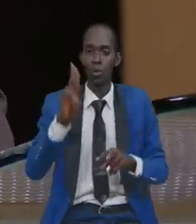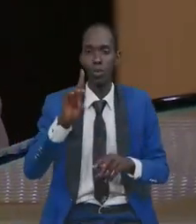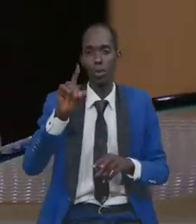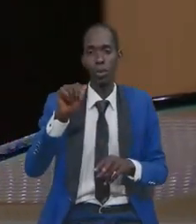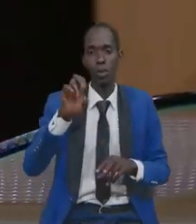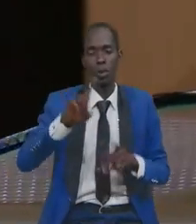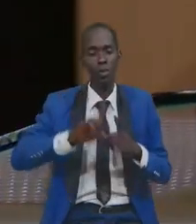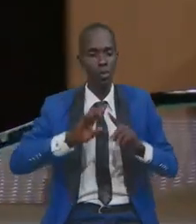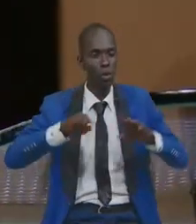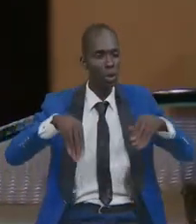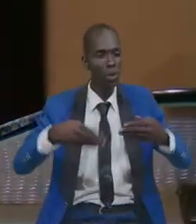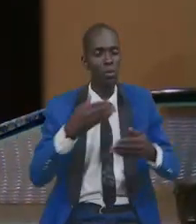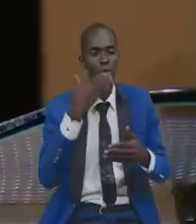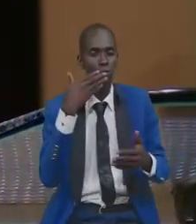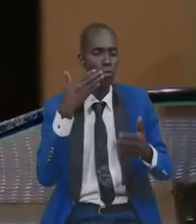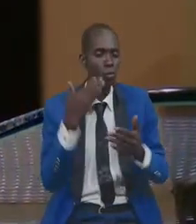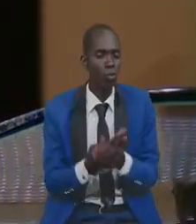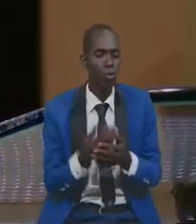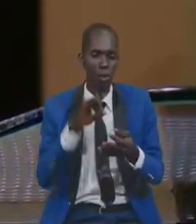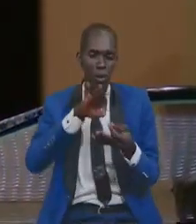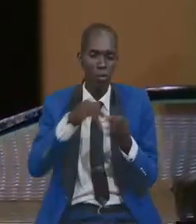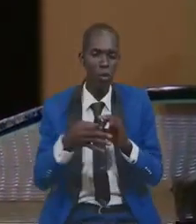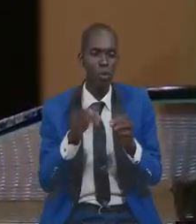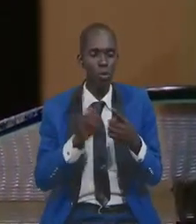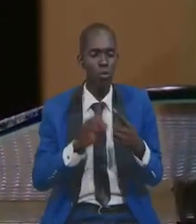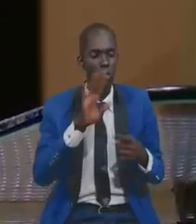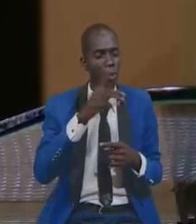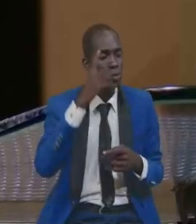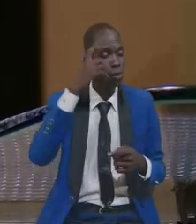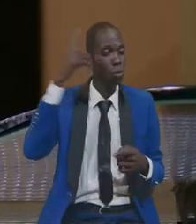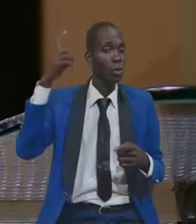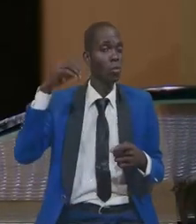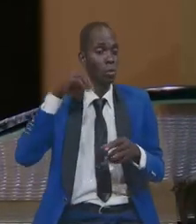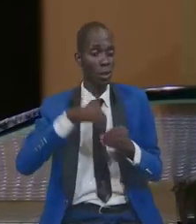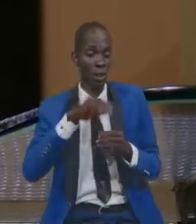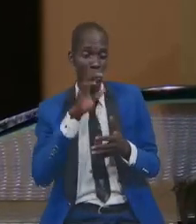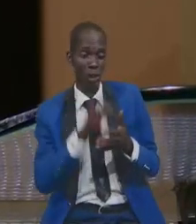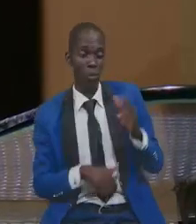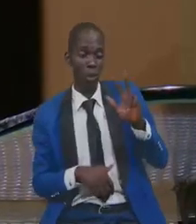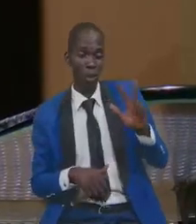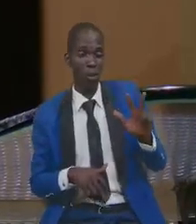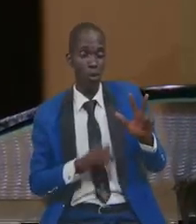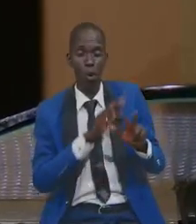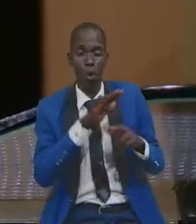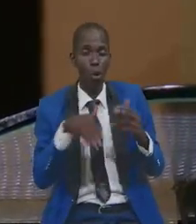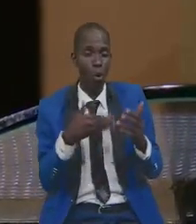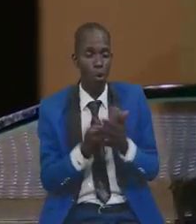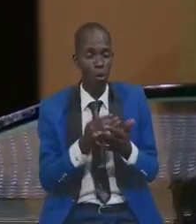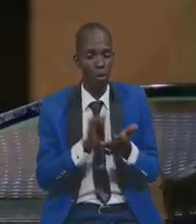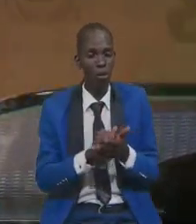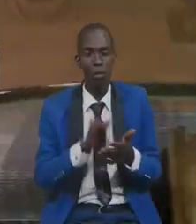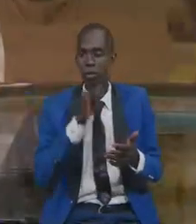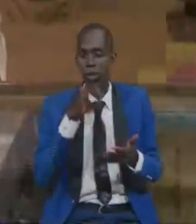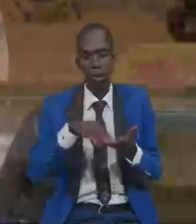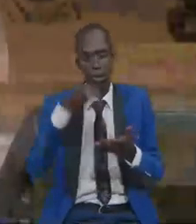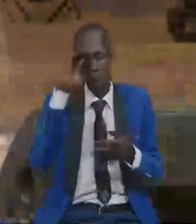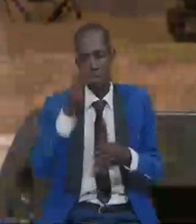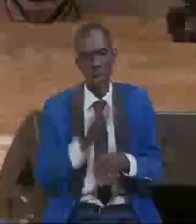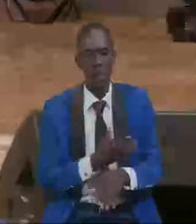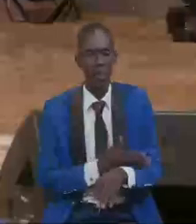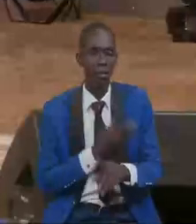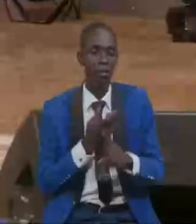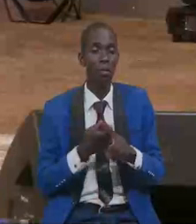Shadrach, Meshach et Abednego dans le feu. Il avait vu ça dans le chapitre 3. Cela ne l'a pas changé. Même le conseil,